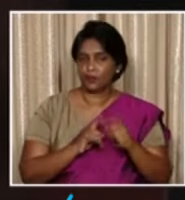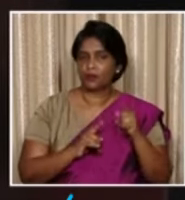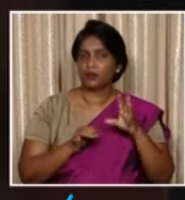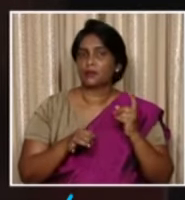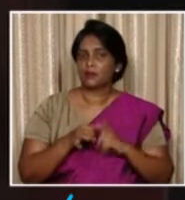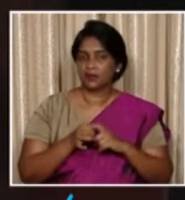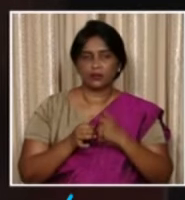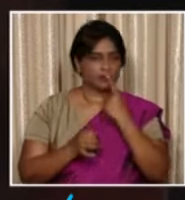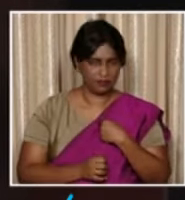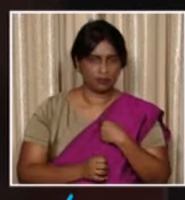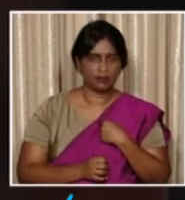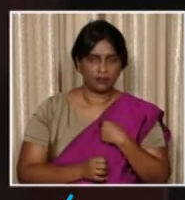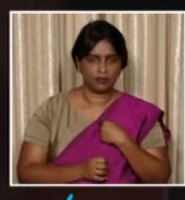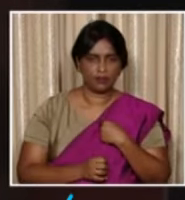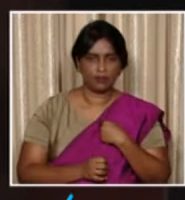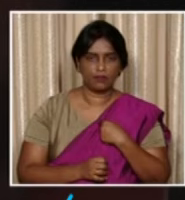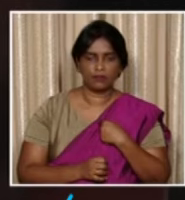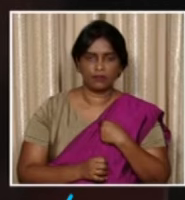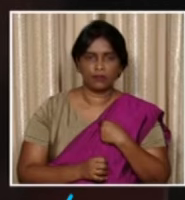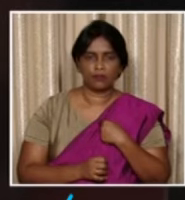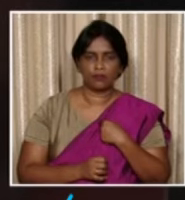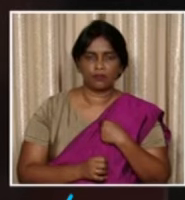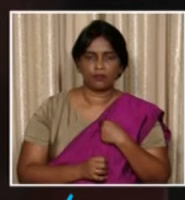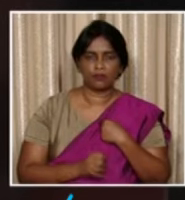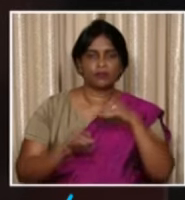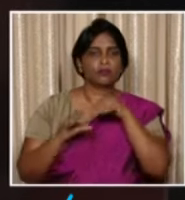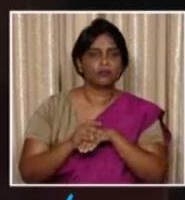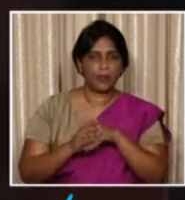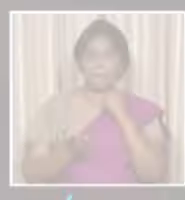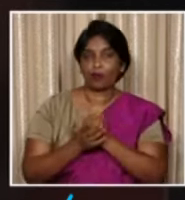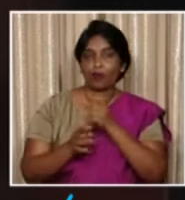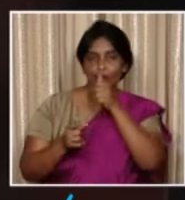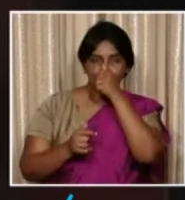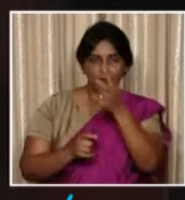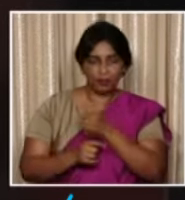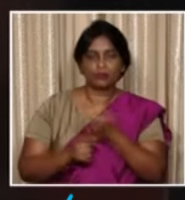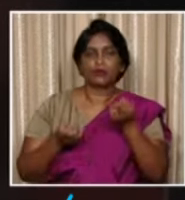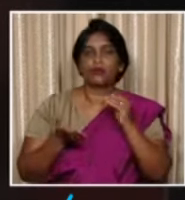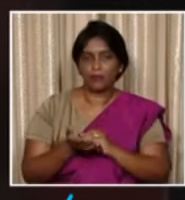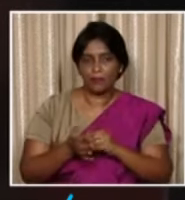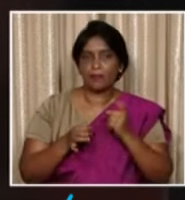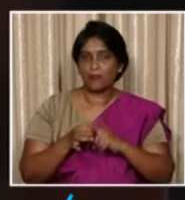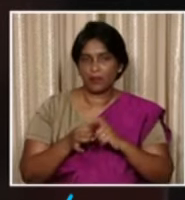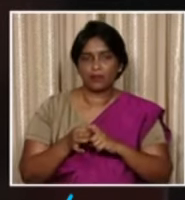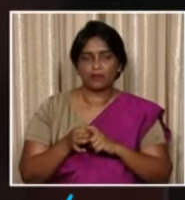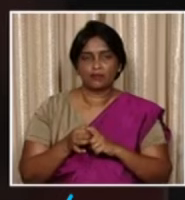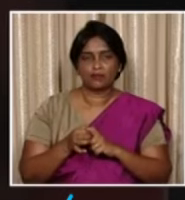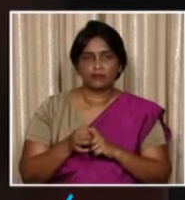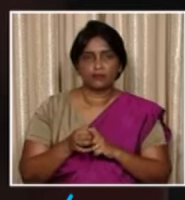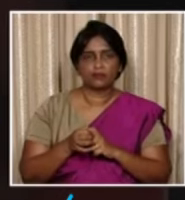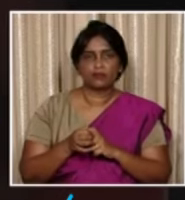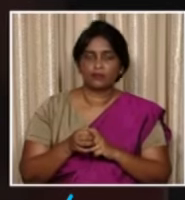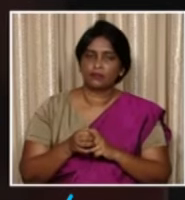මේ ප්‍රශ්නේ යොමු කළා තියෙන්නේ මේ නිකුතු සුරක්ෂිතාගාරයේ ඇතිවෙච්ච සිද්ධියක් සම්බන්ධයෙන්. එතුමාට නැවත ප්‍රශ්නයක් අපිට ඉදිරිපත් කරන්න පුළුවන්